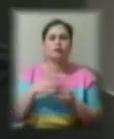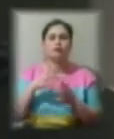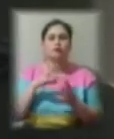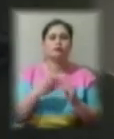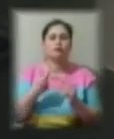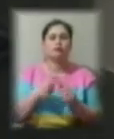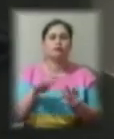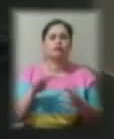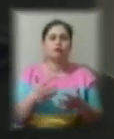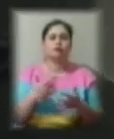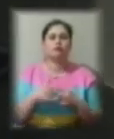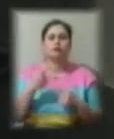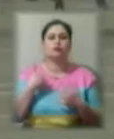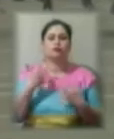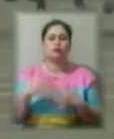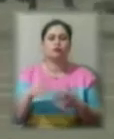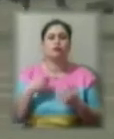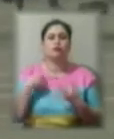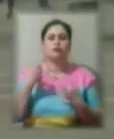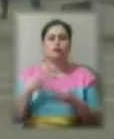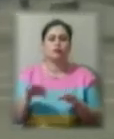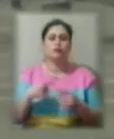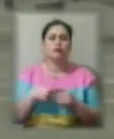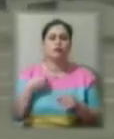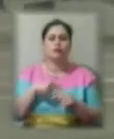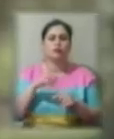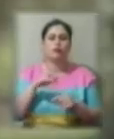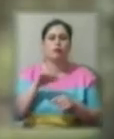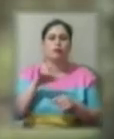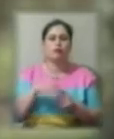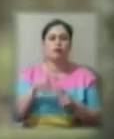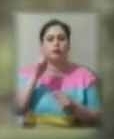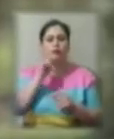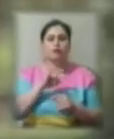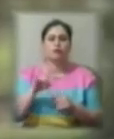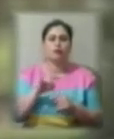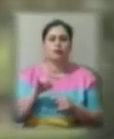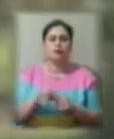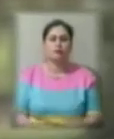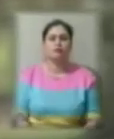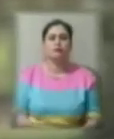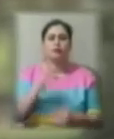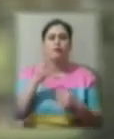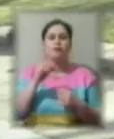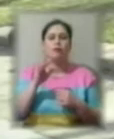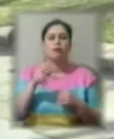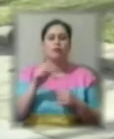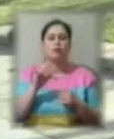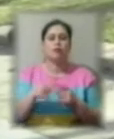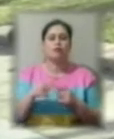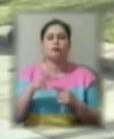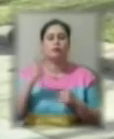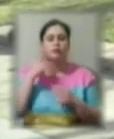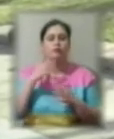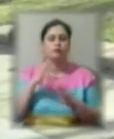я вже на свободі, я вже відчув на борту українського літака. Зараз Микола Карпюк оговтується після ув'язнення. В